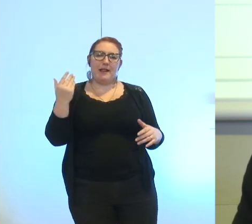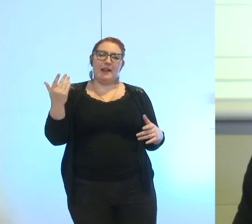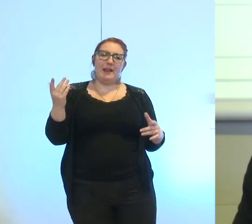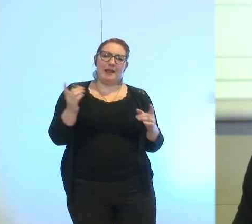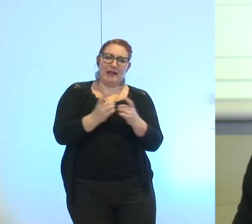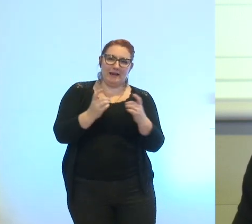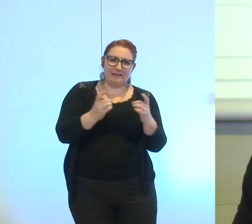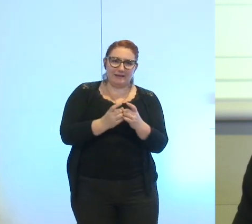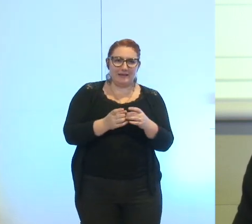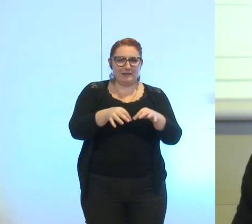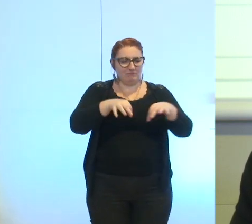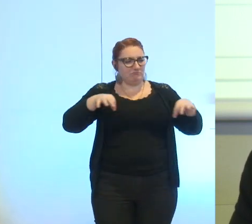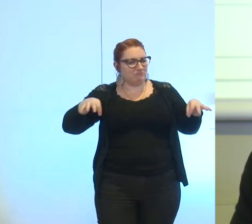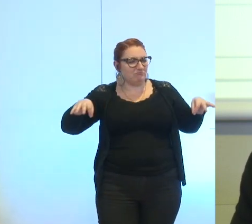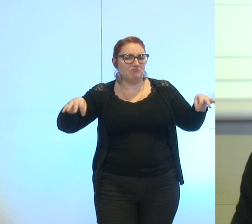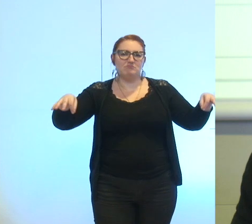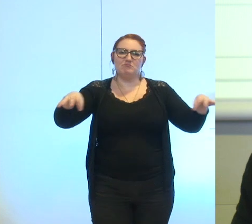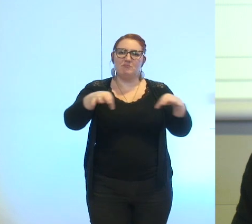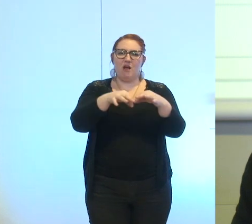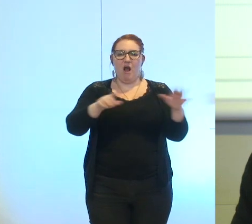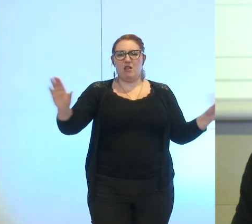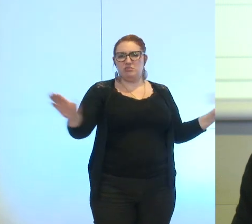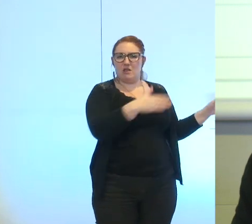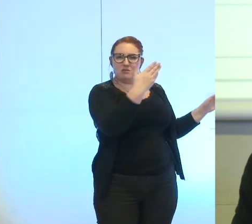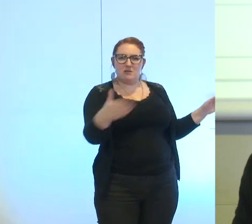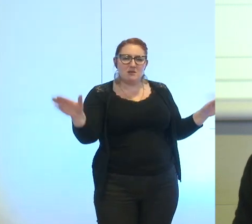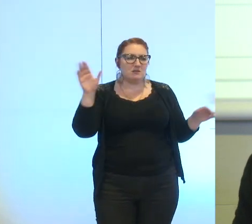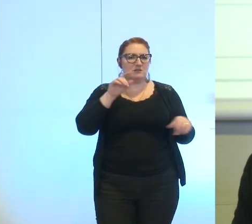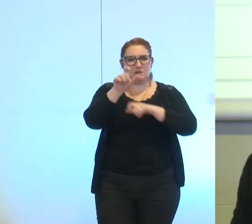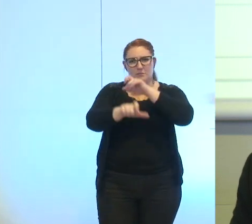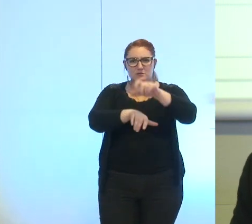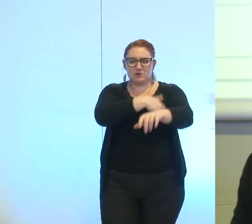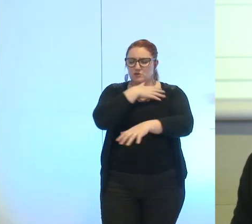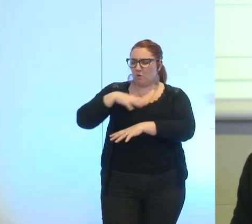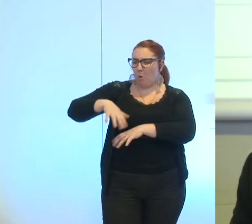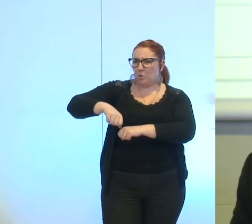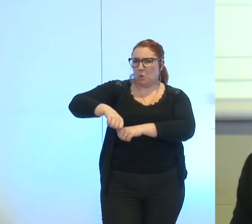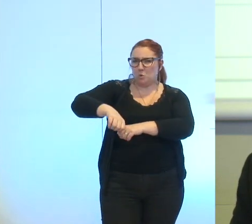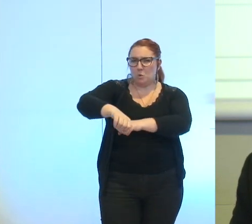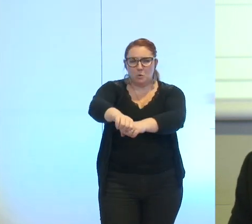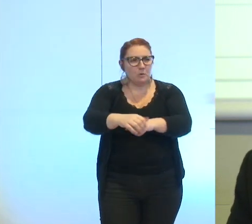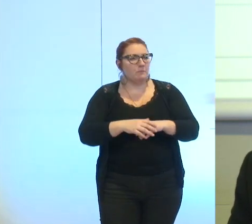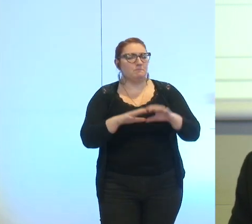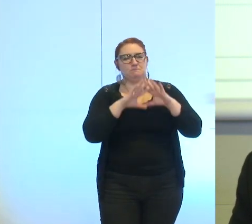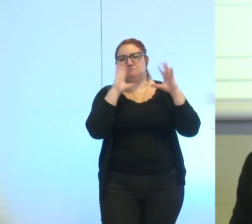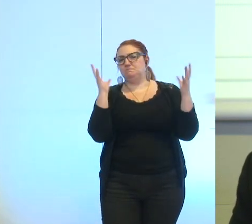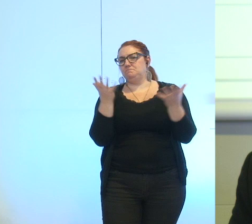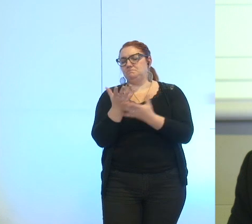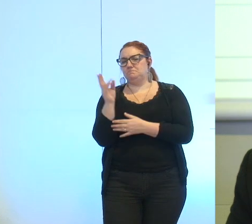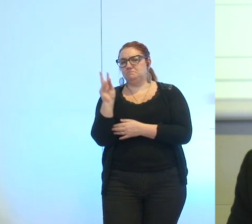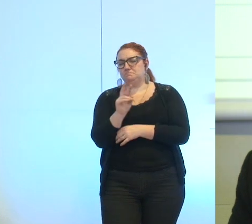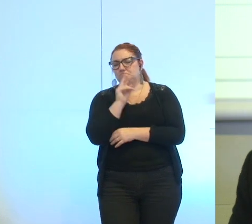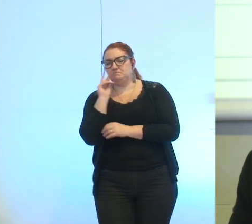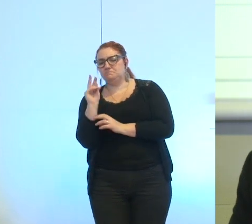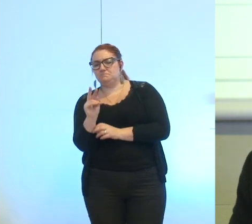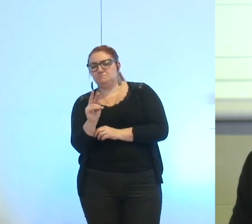confine à l'équipement de prestige par un rythme de recrutement d'agents important en fait on assiste là